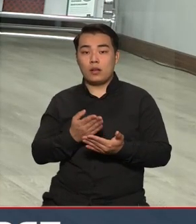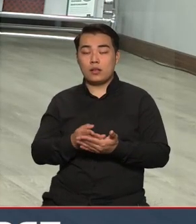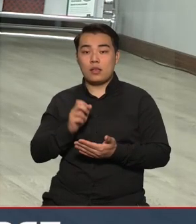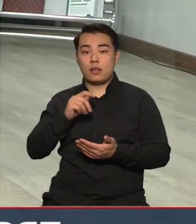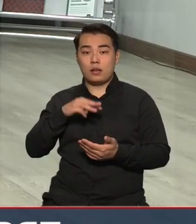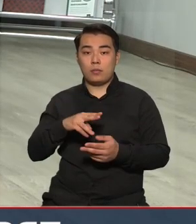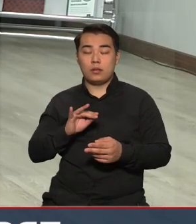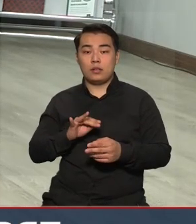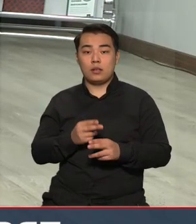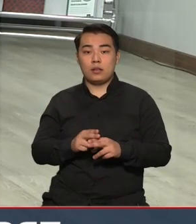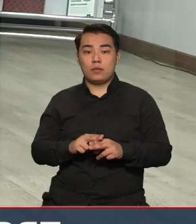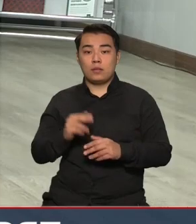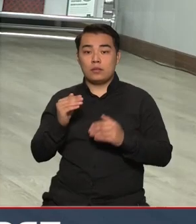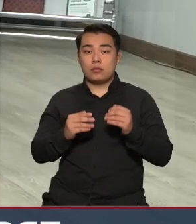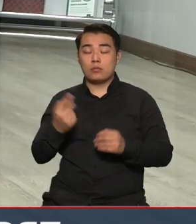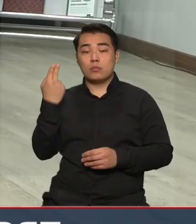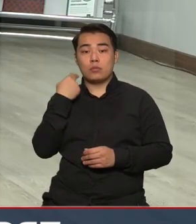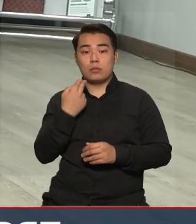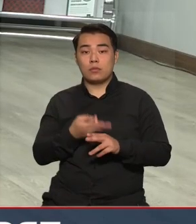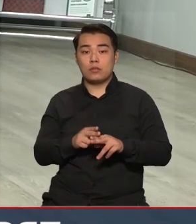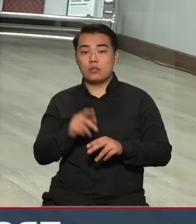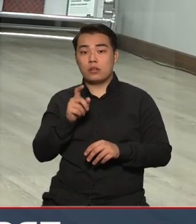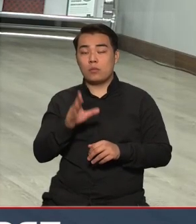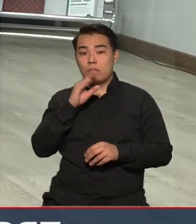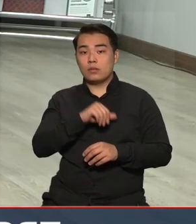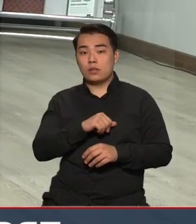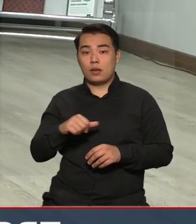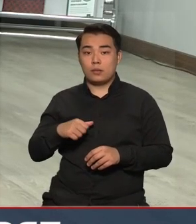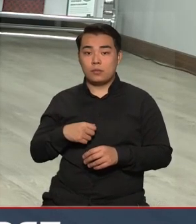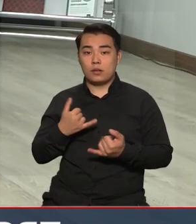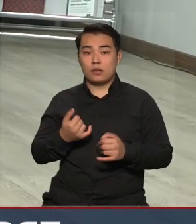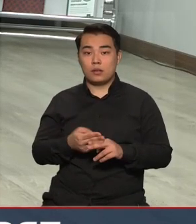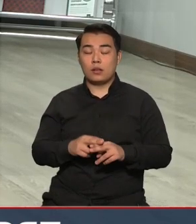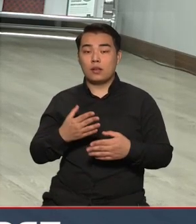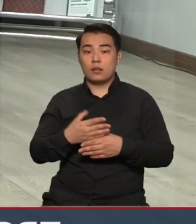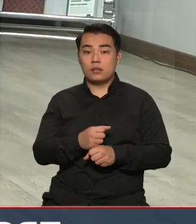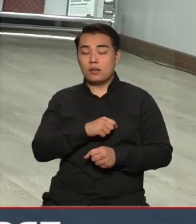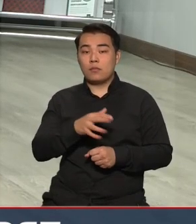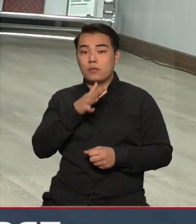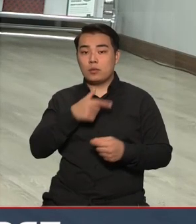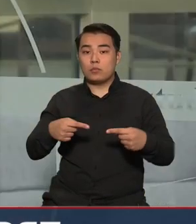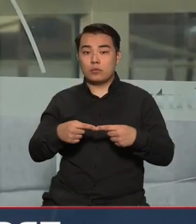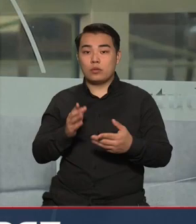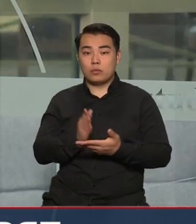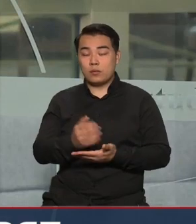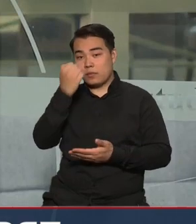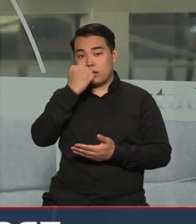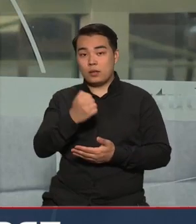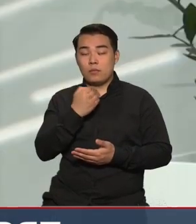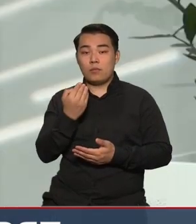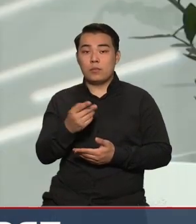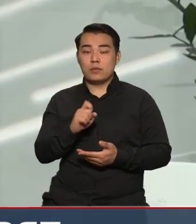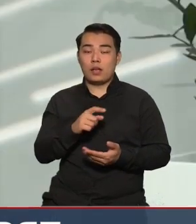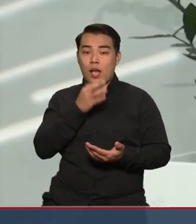заемщика, и реструктуризировать долг, чтобы человек мог его гасить как бы своевременно. Спасибо вам за